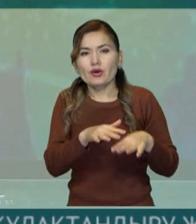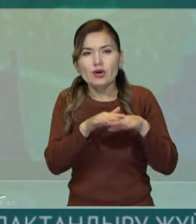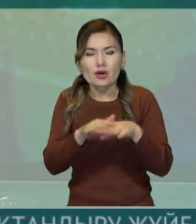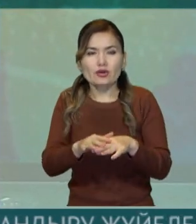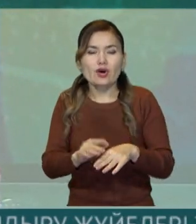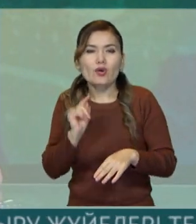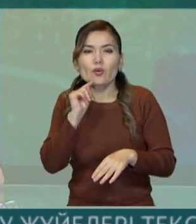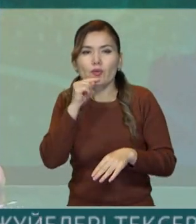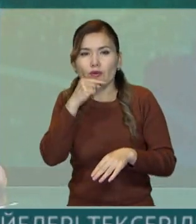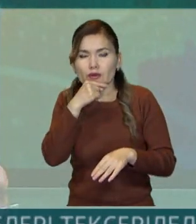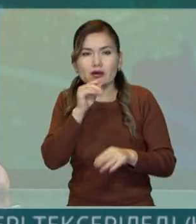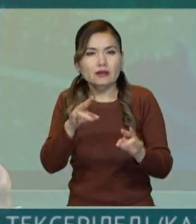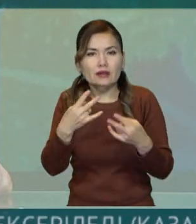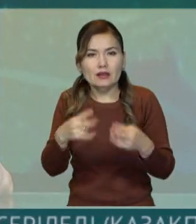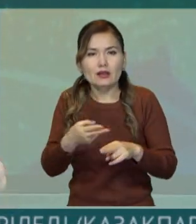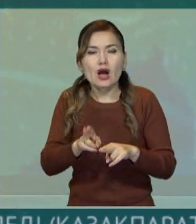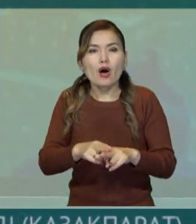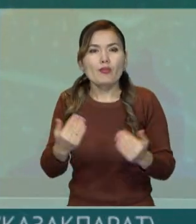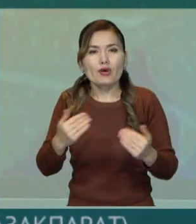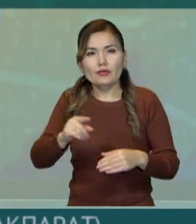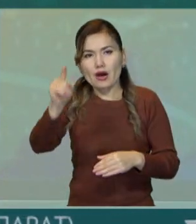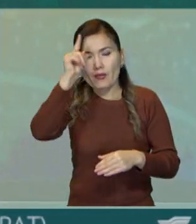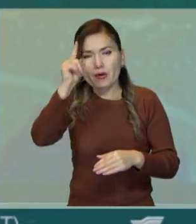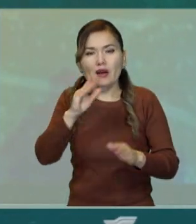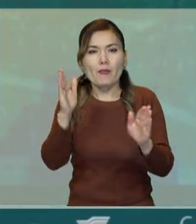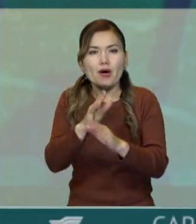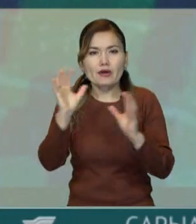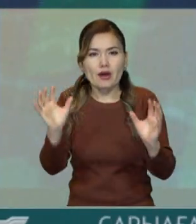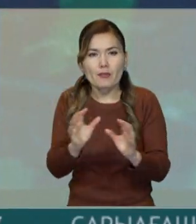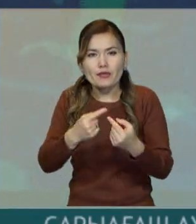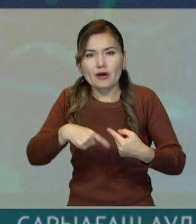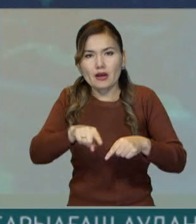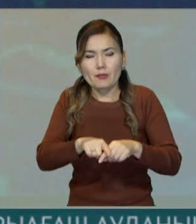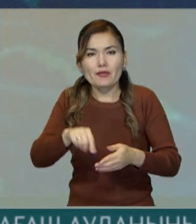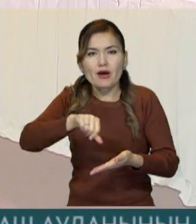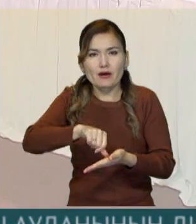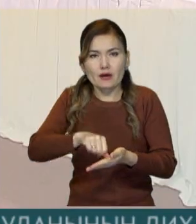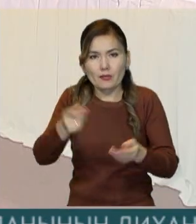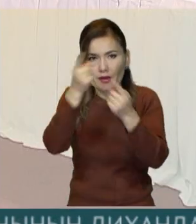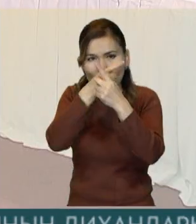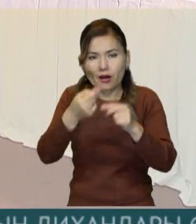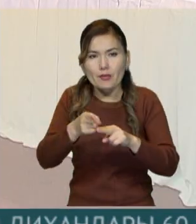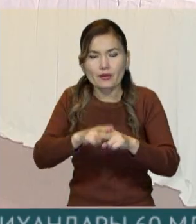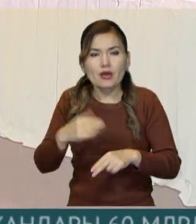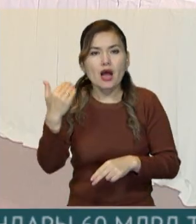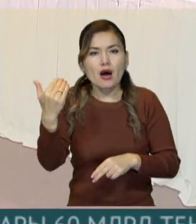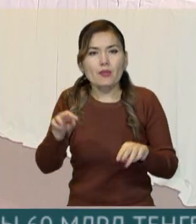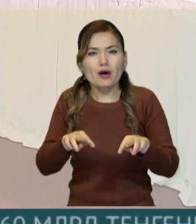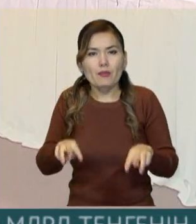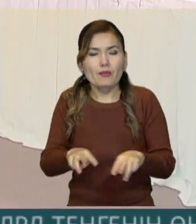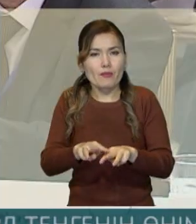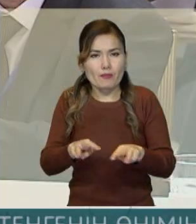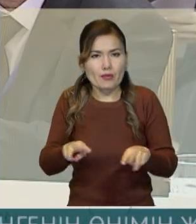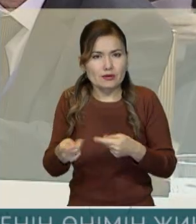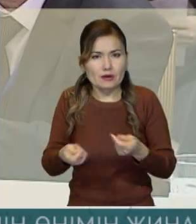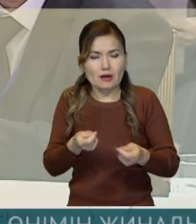үнемдеудің қажет жоқ. Бұл туралы бүгін Германияның қоршаған ортаны қорғау федералды агенттігінің өкілі мәлімдеді. Герхард Уинкельмен